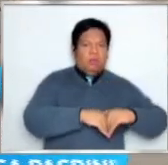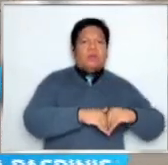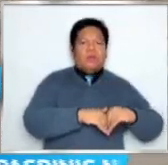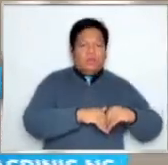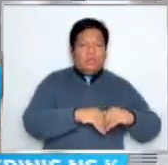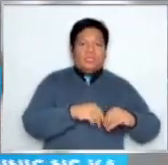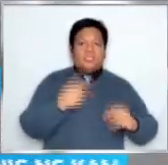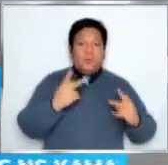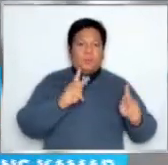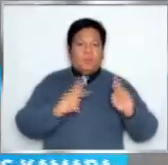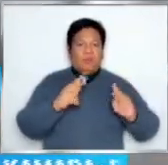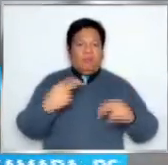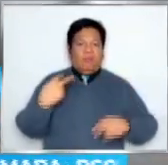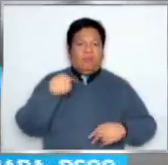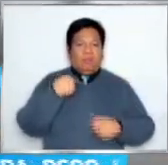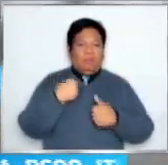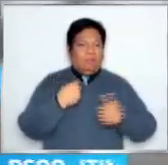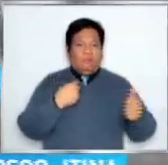residente.